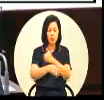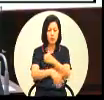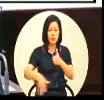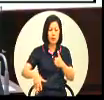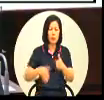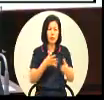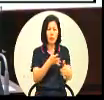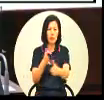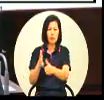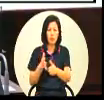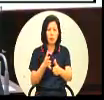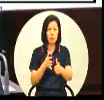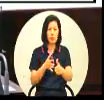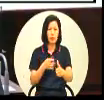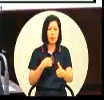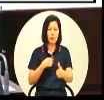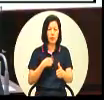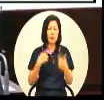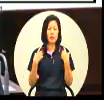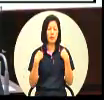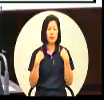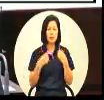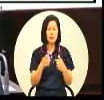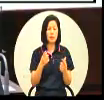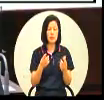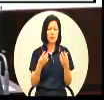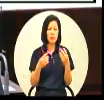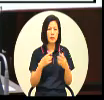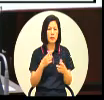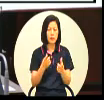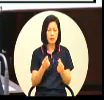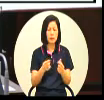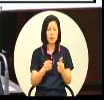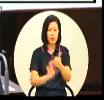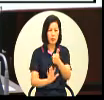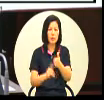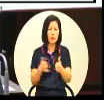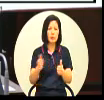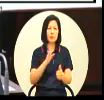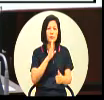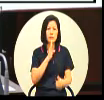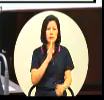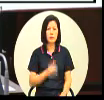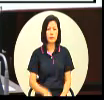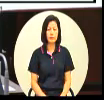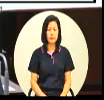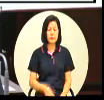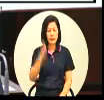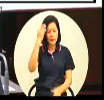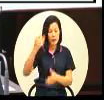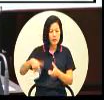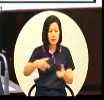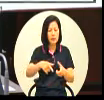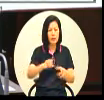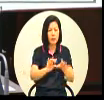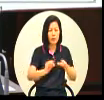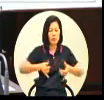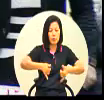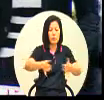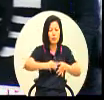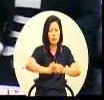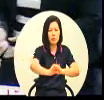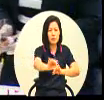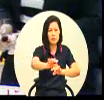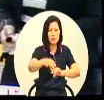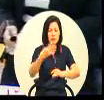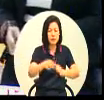为我也是公务小组的委员，针对这个有关沥青啊，不管是全新还是再生的部分啊，我